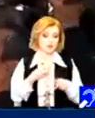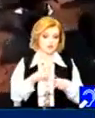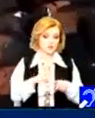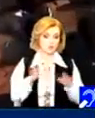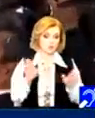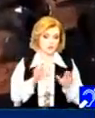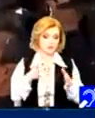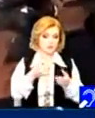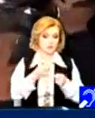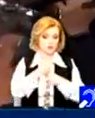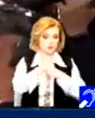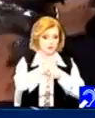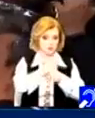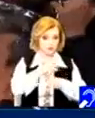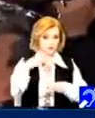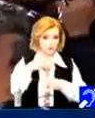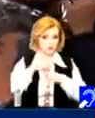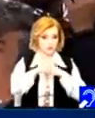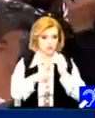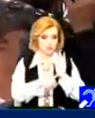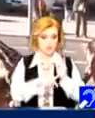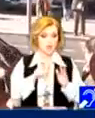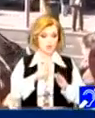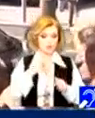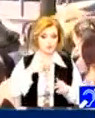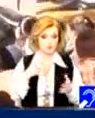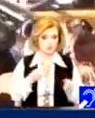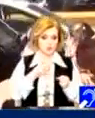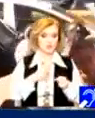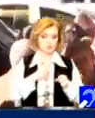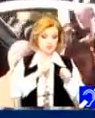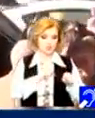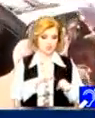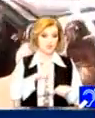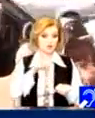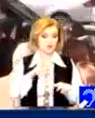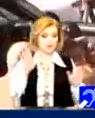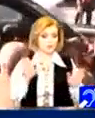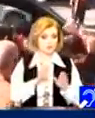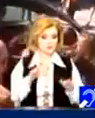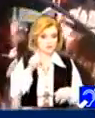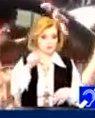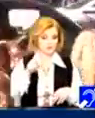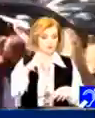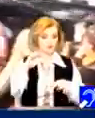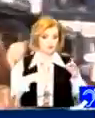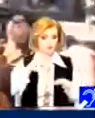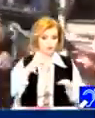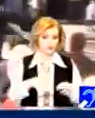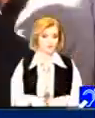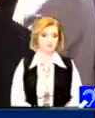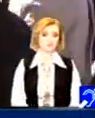anului 2016. Ca să-și susțină punctul de vedere, artista columbiană chiar a cântat refrenul melodiei în fața instanței,